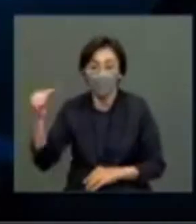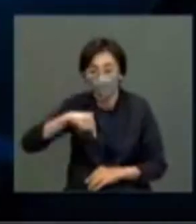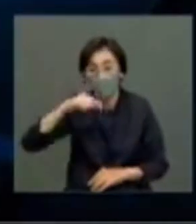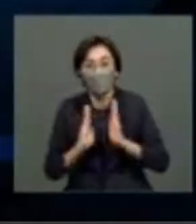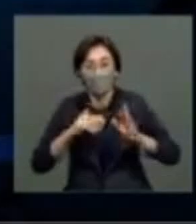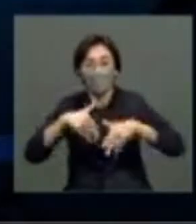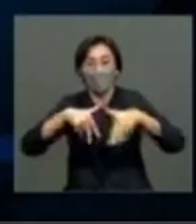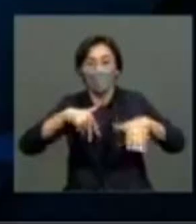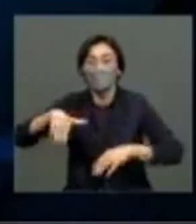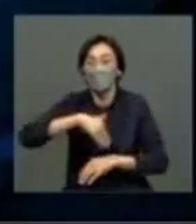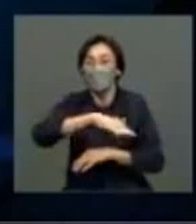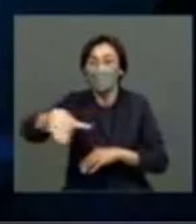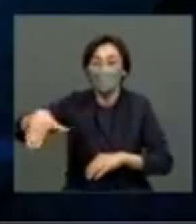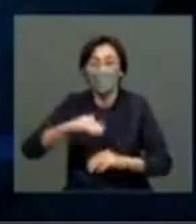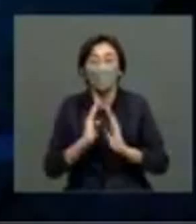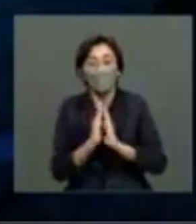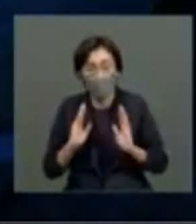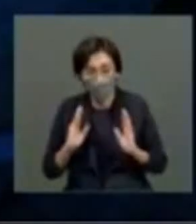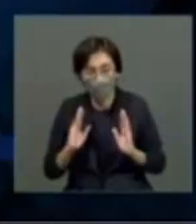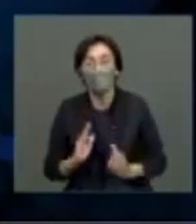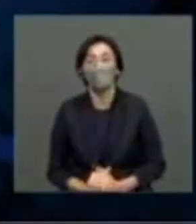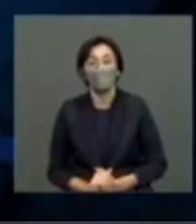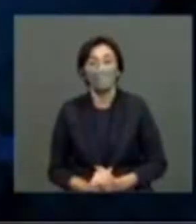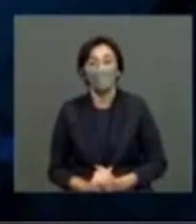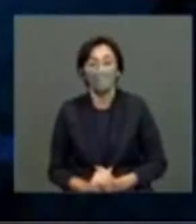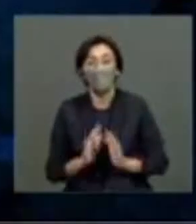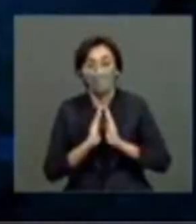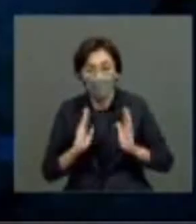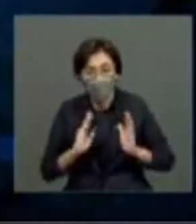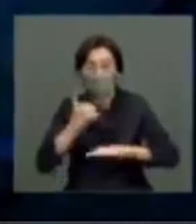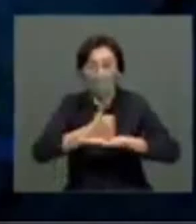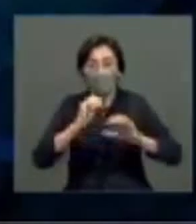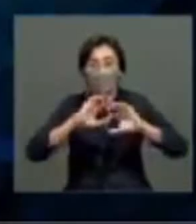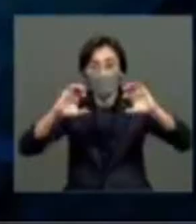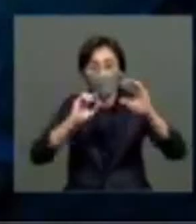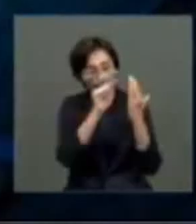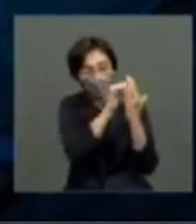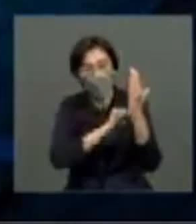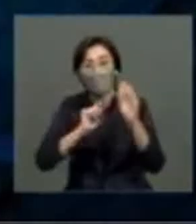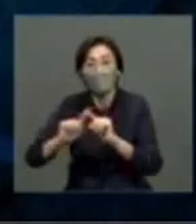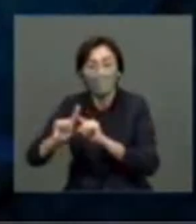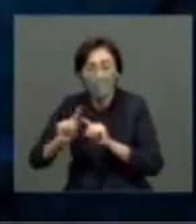ดัดสีโนฟาร์มอีก 6ล้านเออตัวแสงในตัวแปรก็ที่